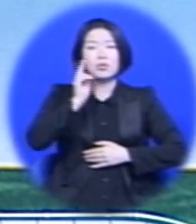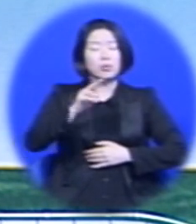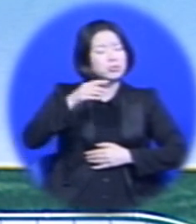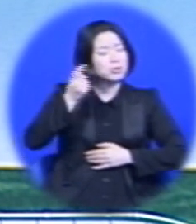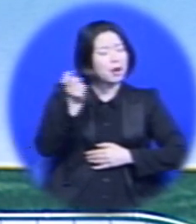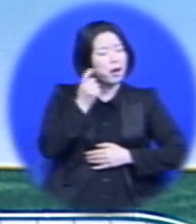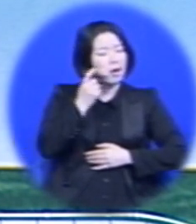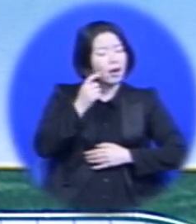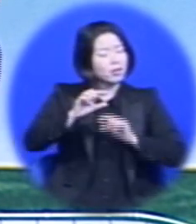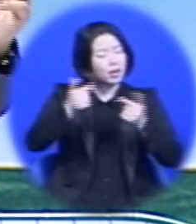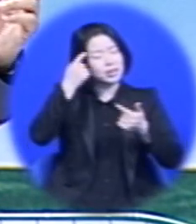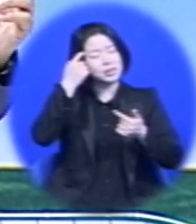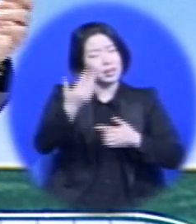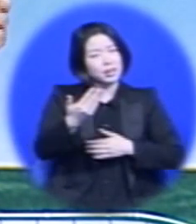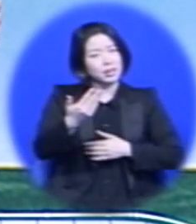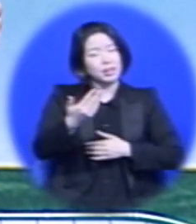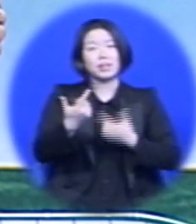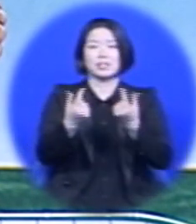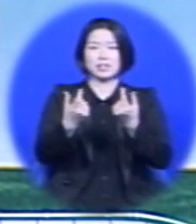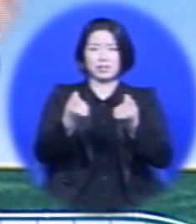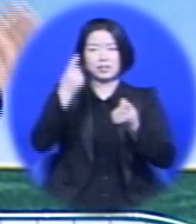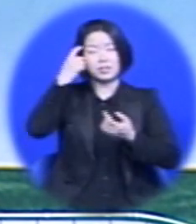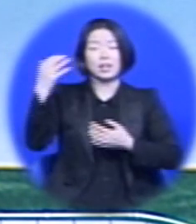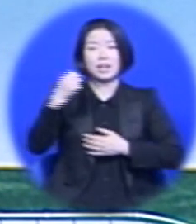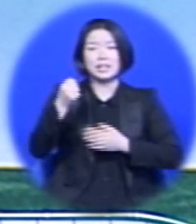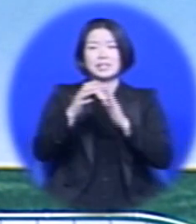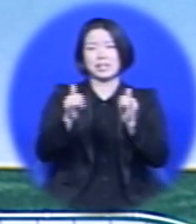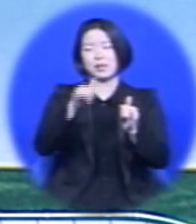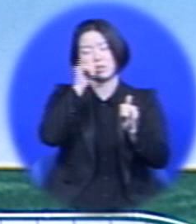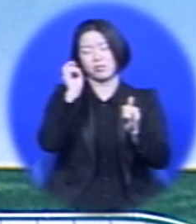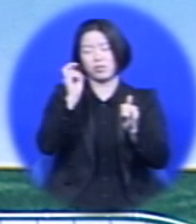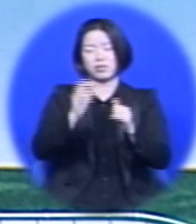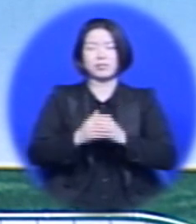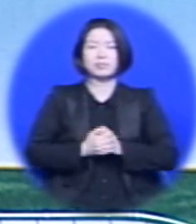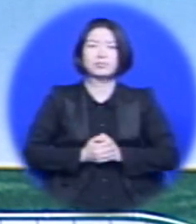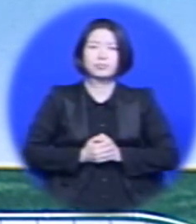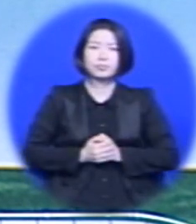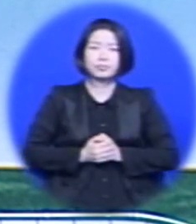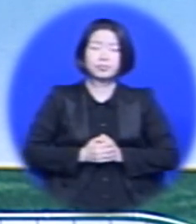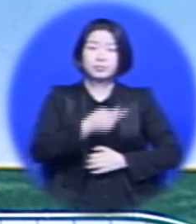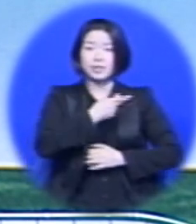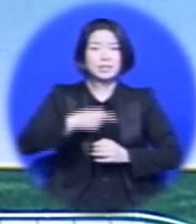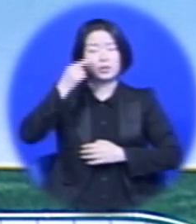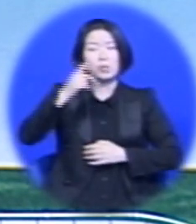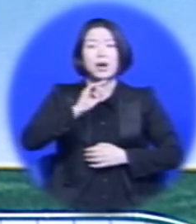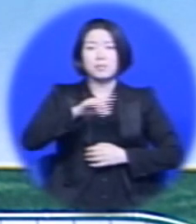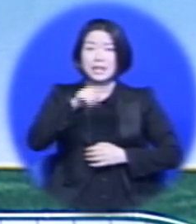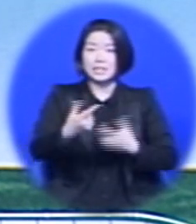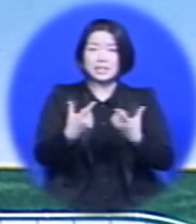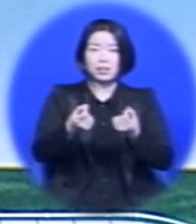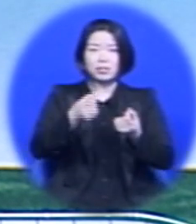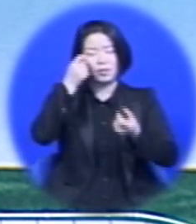아니야 이런 생각을 하고 계신 분들이 있으실 거예요 사도 바울만 이런 탄식을